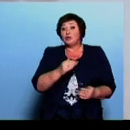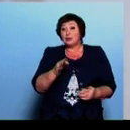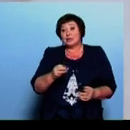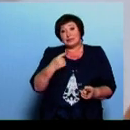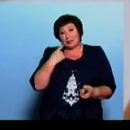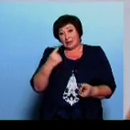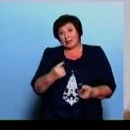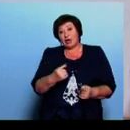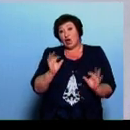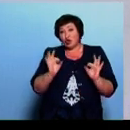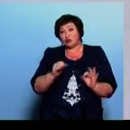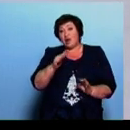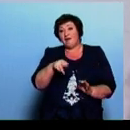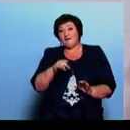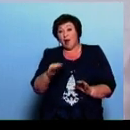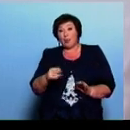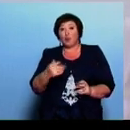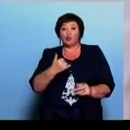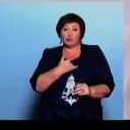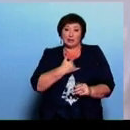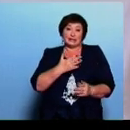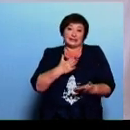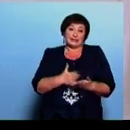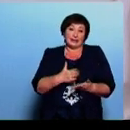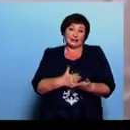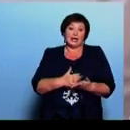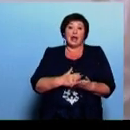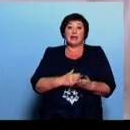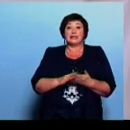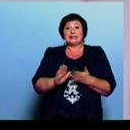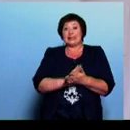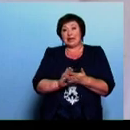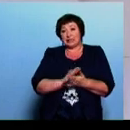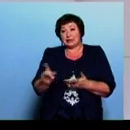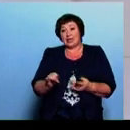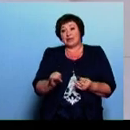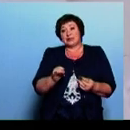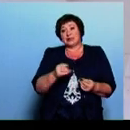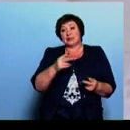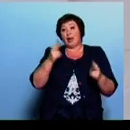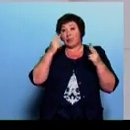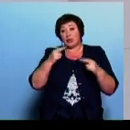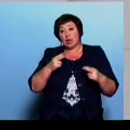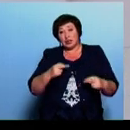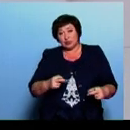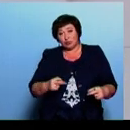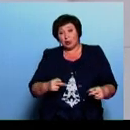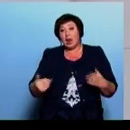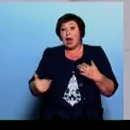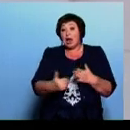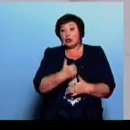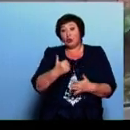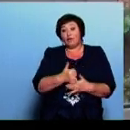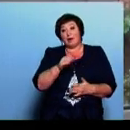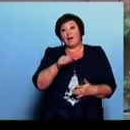охвачено? Конечно, обязательно. Мы будем заниматься диспансеризацией, профилактическими осмотрами. Амбулаторию в деревне